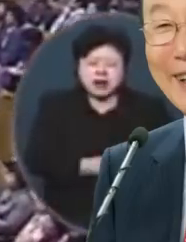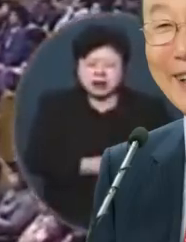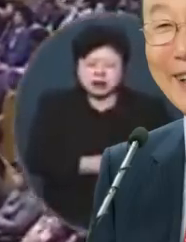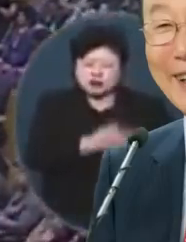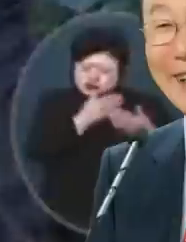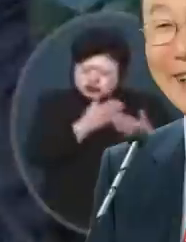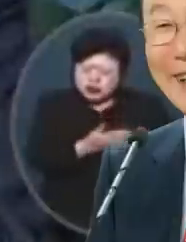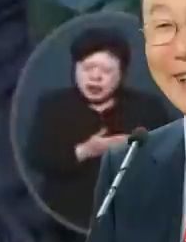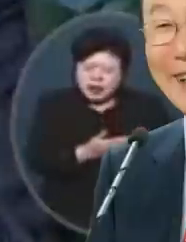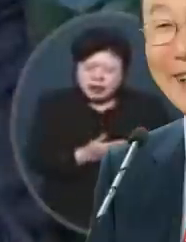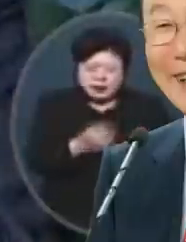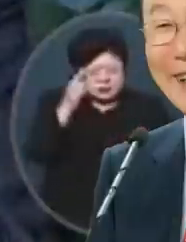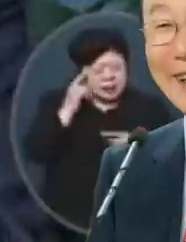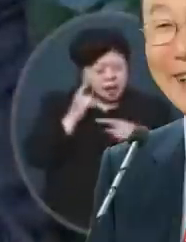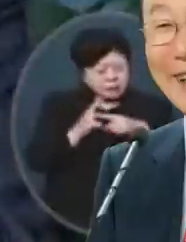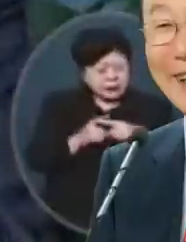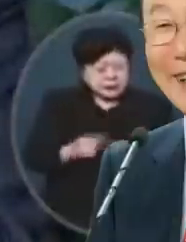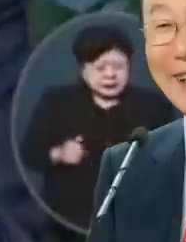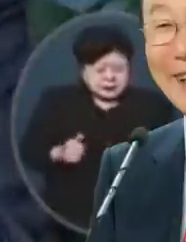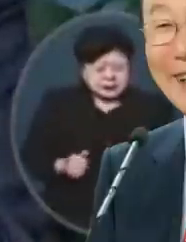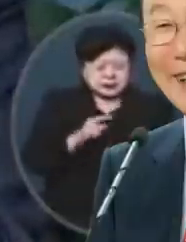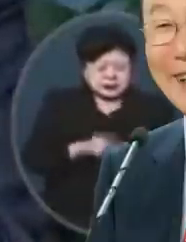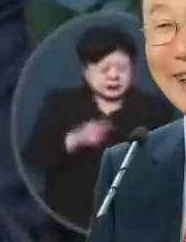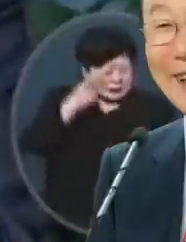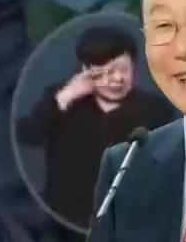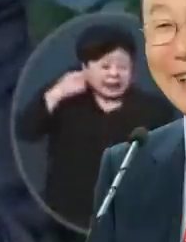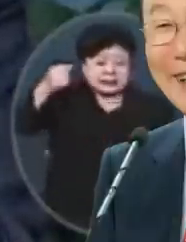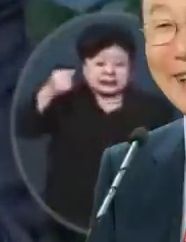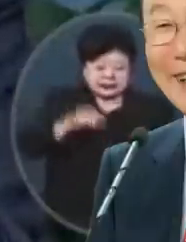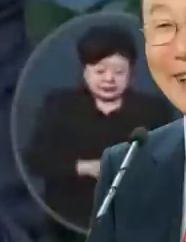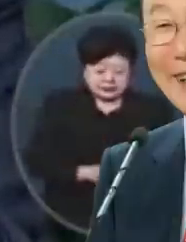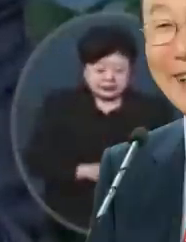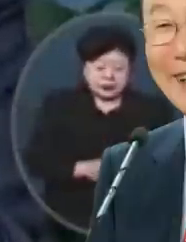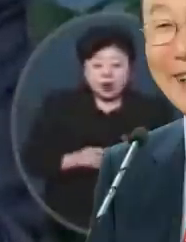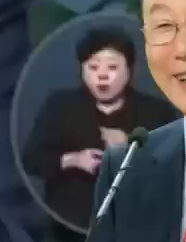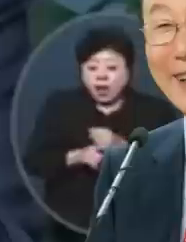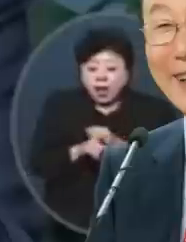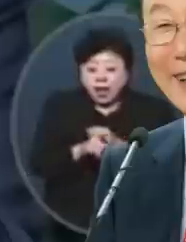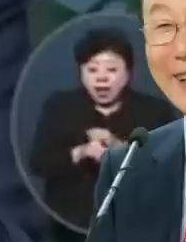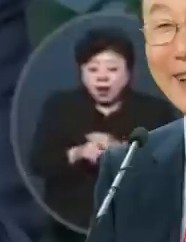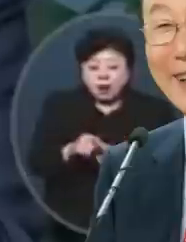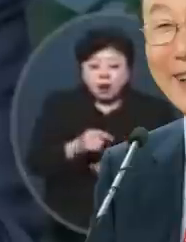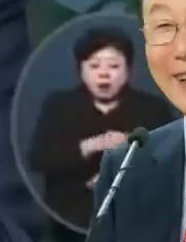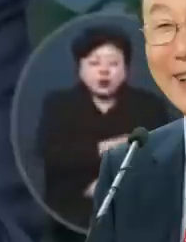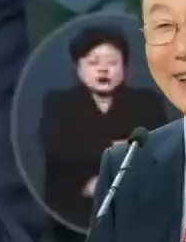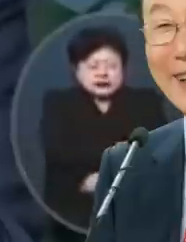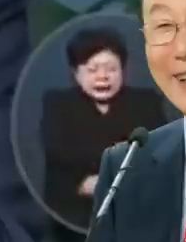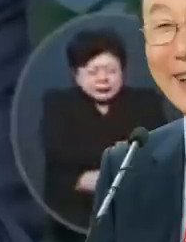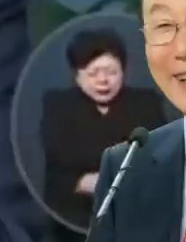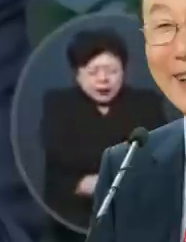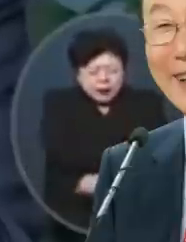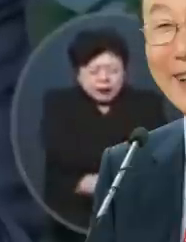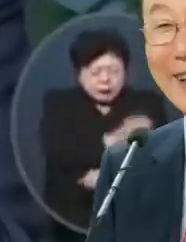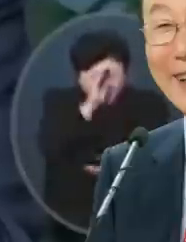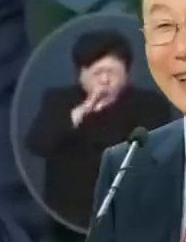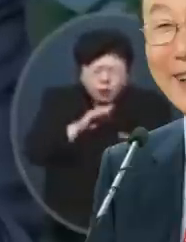모릅니다. 긍정적이고 적극적인 생각인 것입니다. 왜냐하면 옷자락에 손을 대고 병이 낫는다는 것은